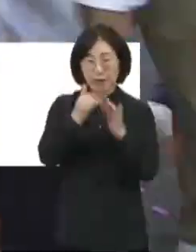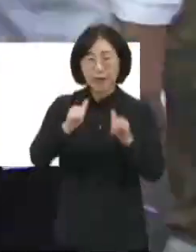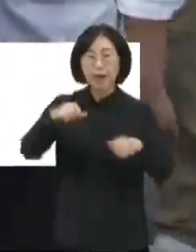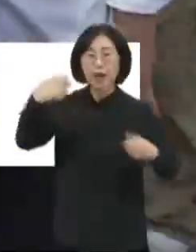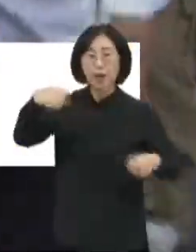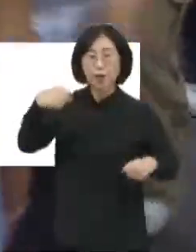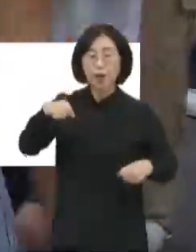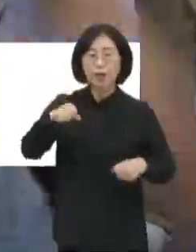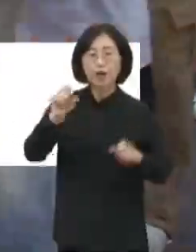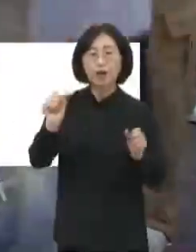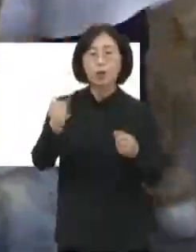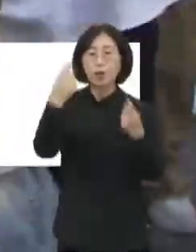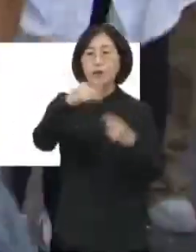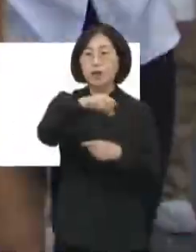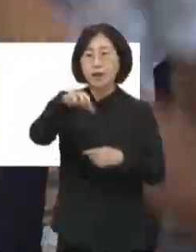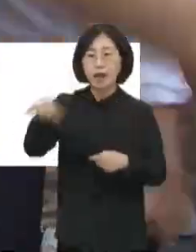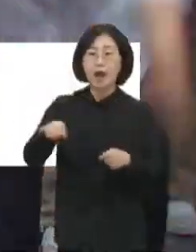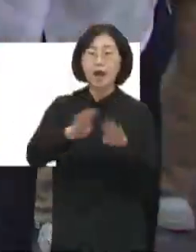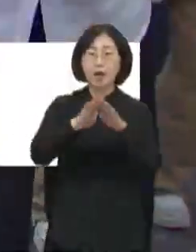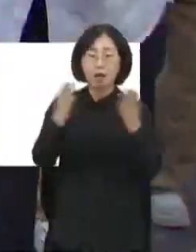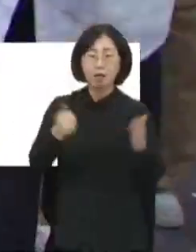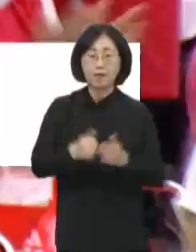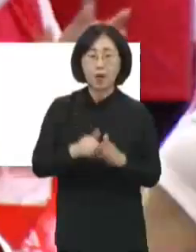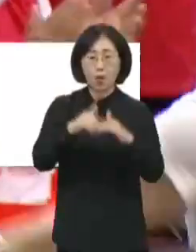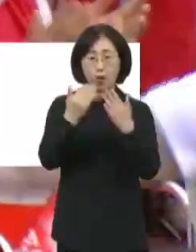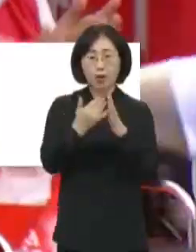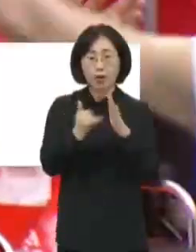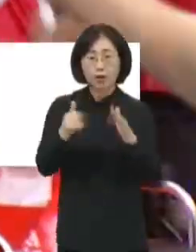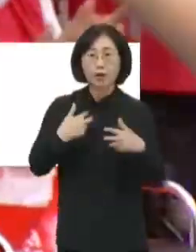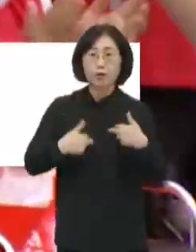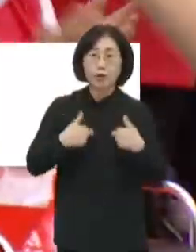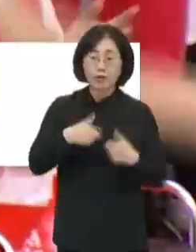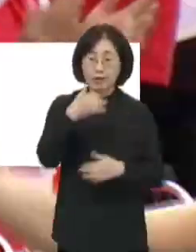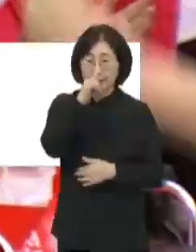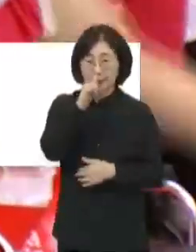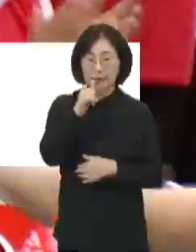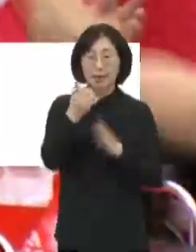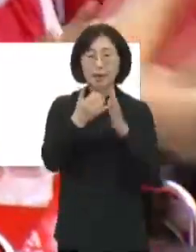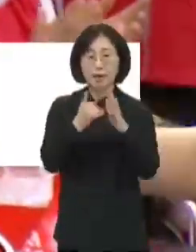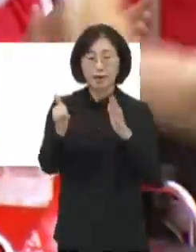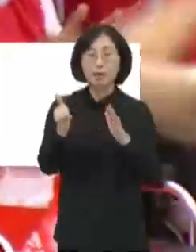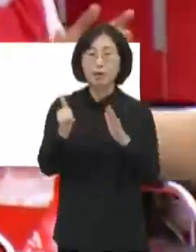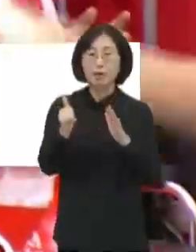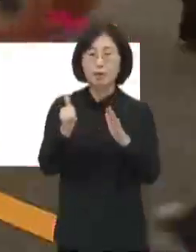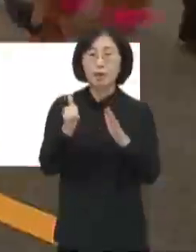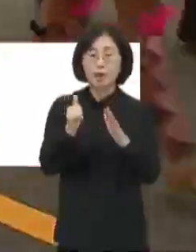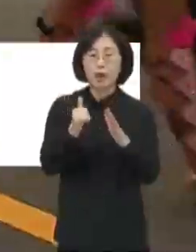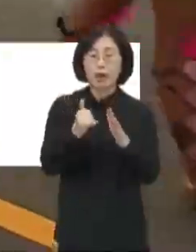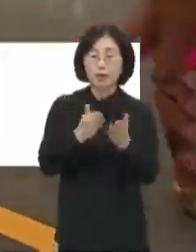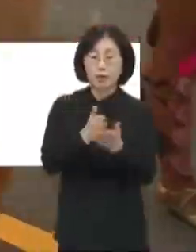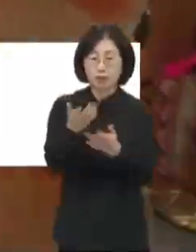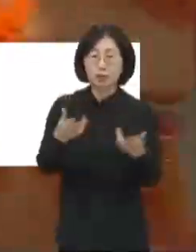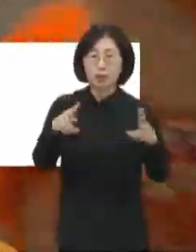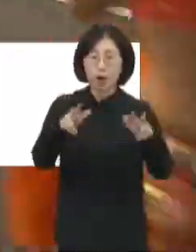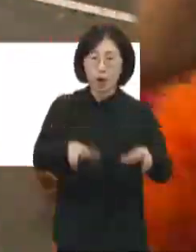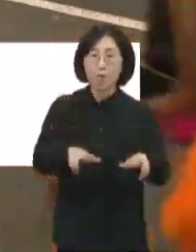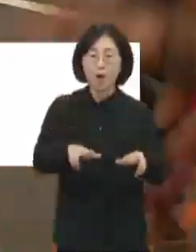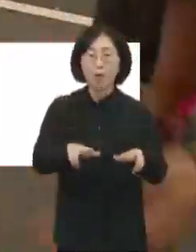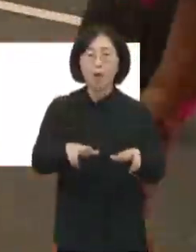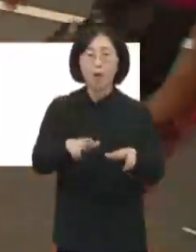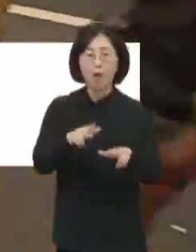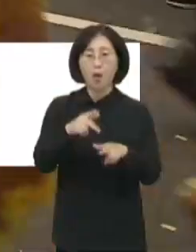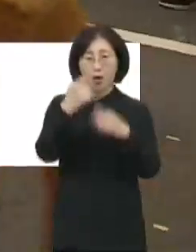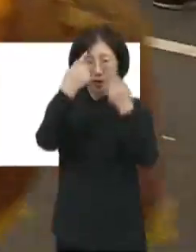동시다발적으로 진행됩니다 또 온가족이 함께 즐길 수 있는 패밀리 테마파크와 함께 꿈 팝업스토어와